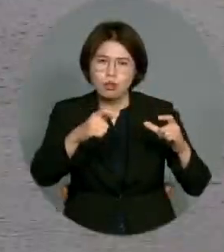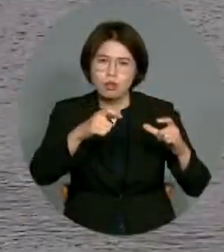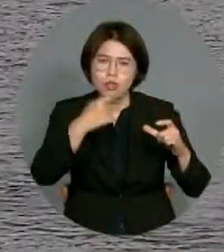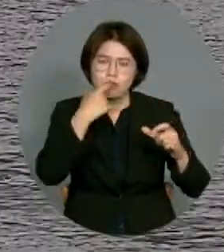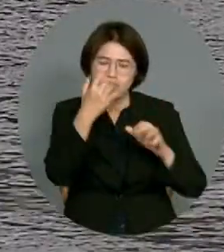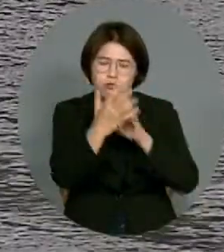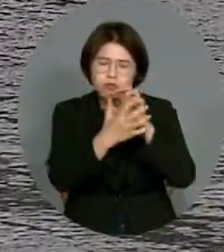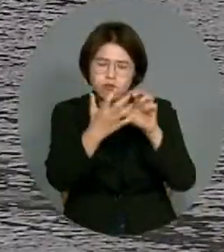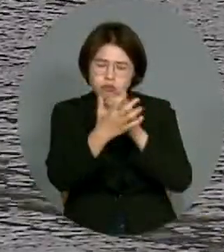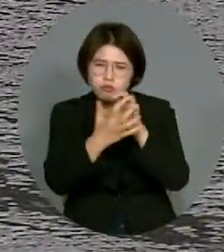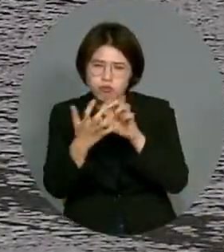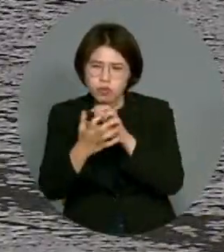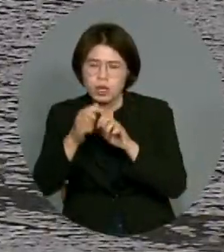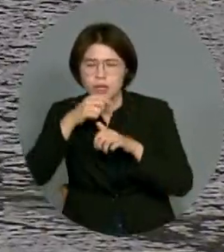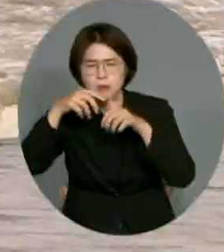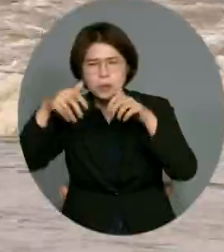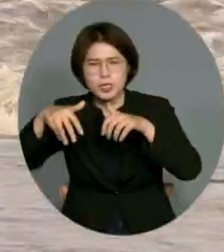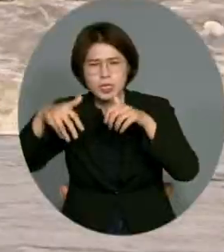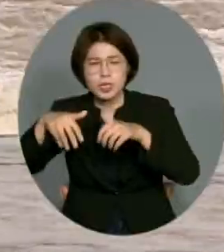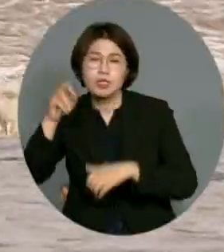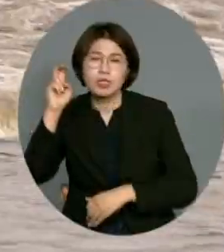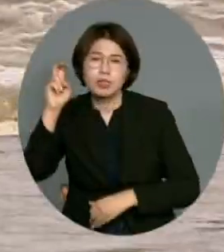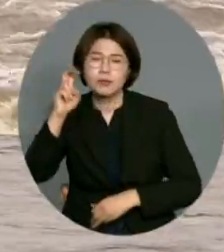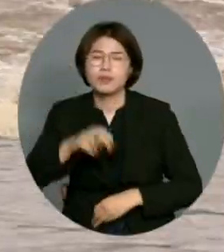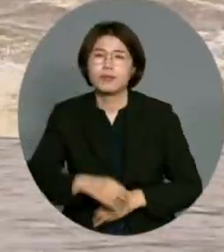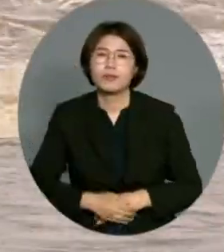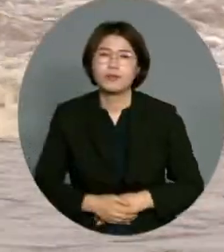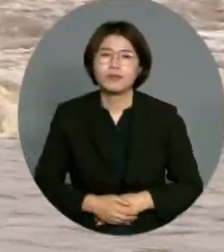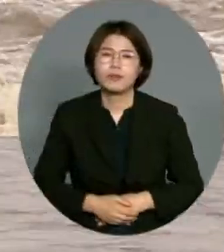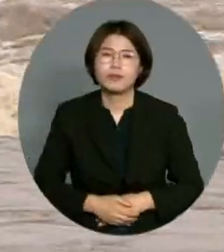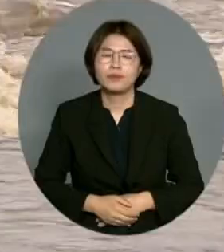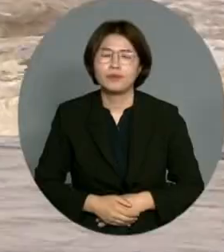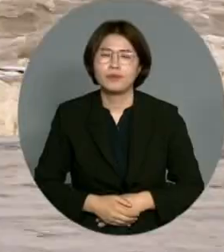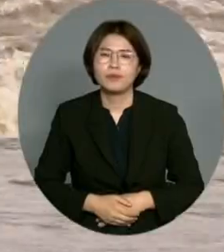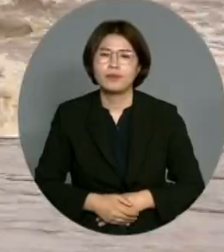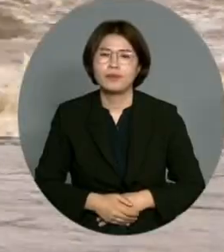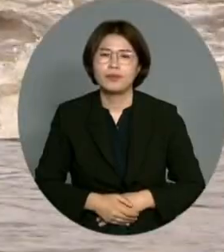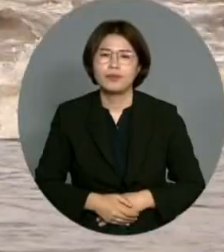남하하면서 다시 비가 내릴 걸로 전망했습니다. MBC 뉴스 김서연입니다.